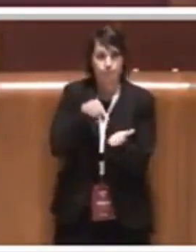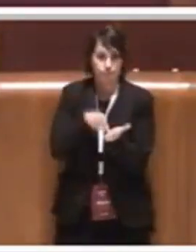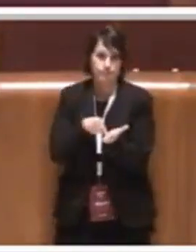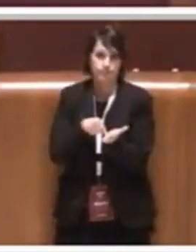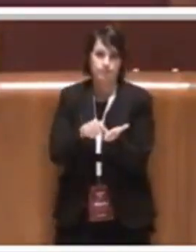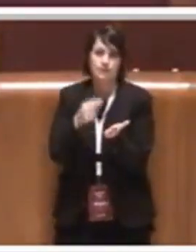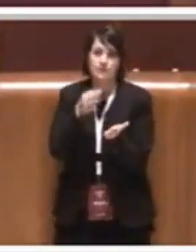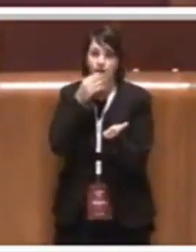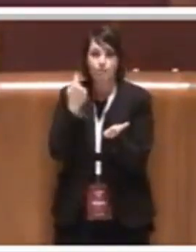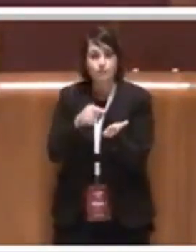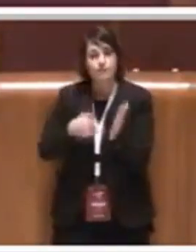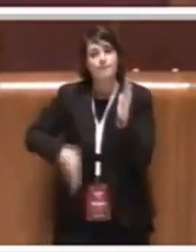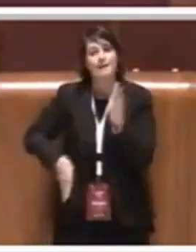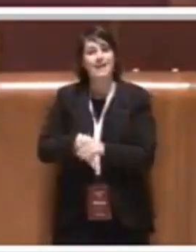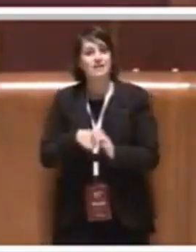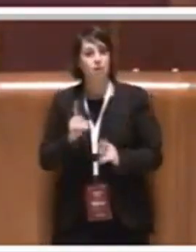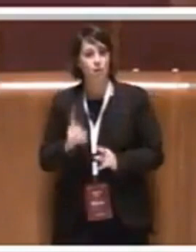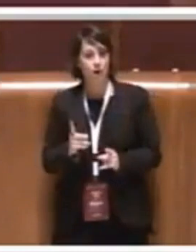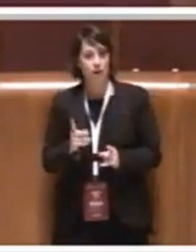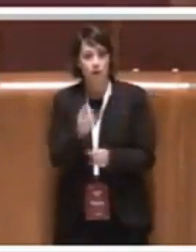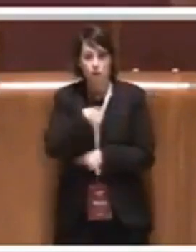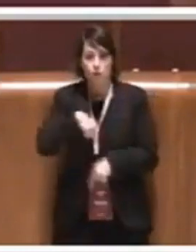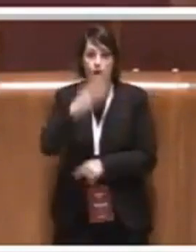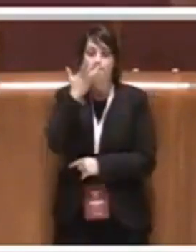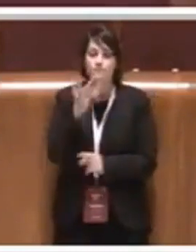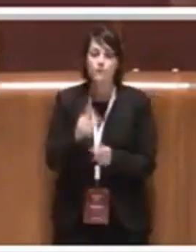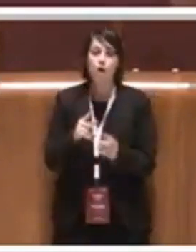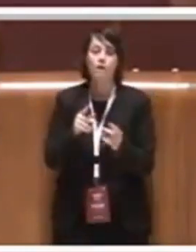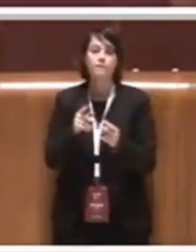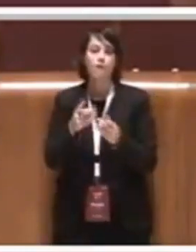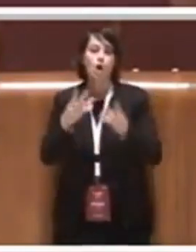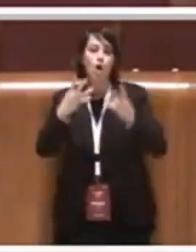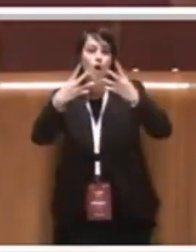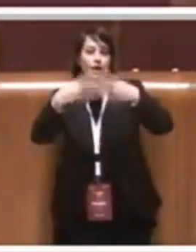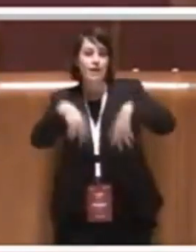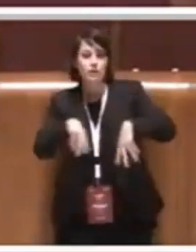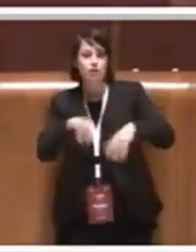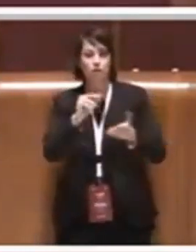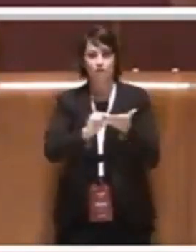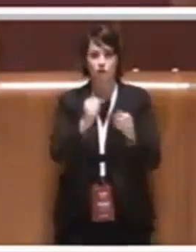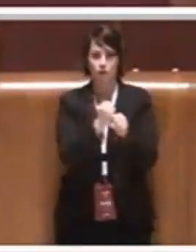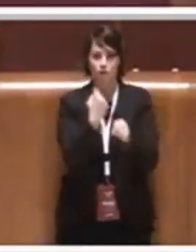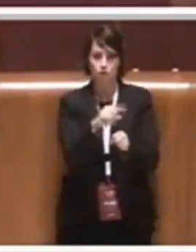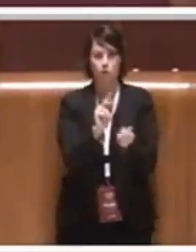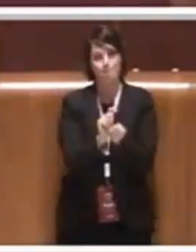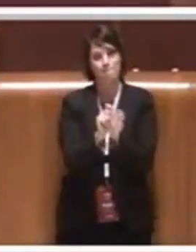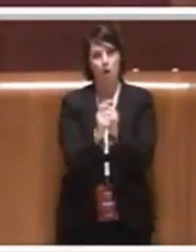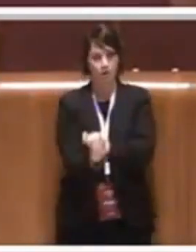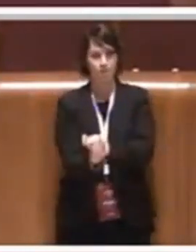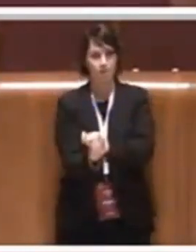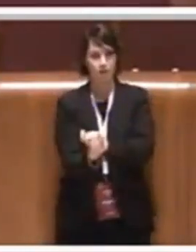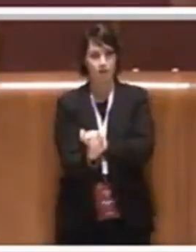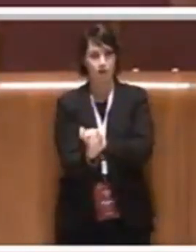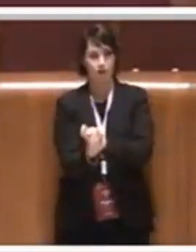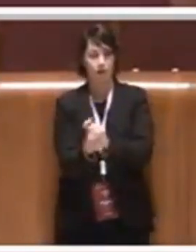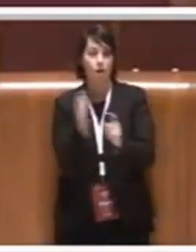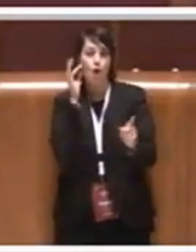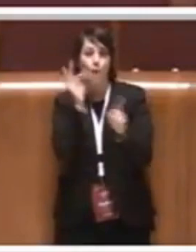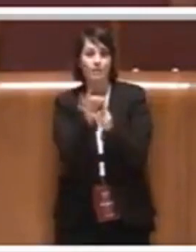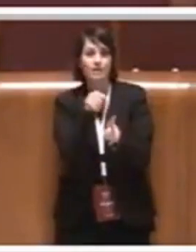quello di modificare l'organizzazione e il lavoro dell'ufficio in modo da renderlo, come dicevo